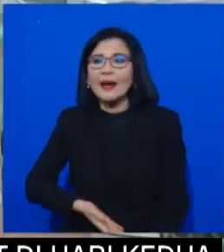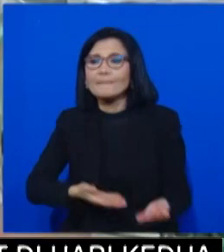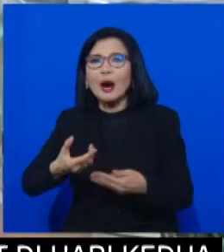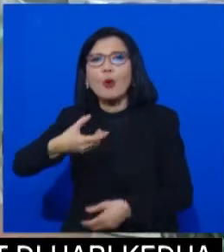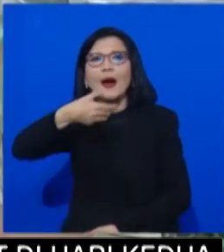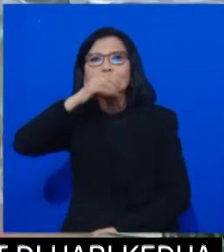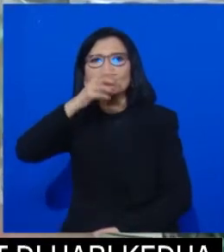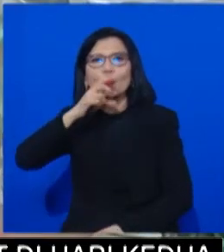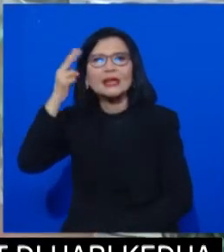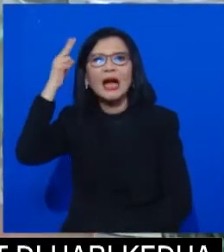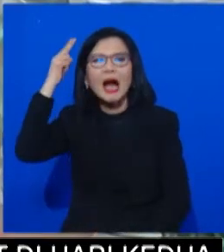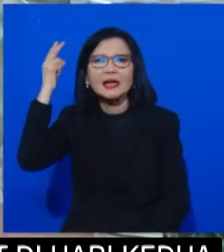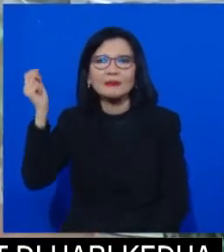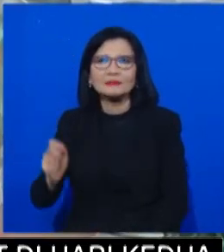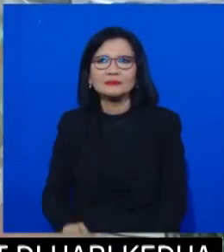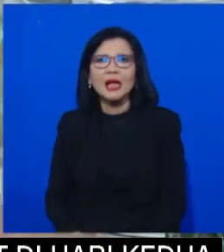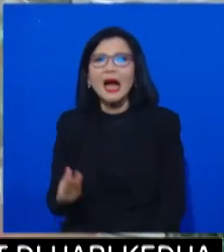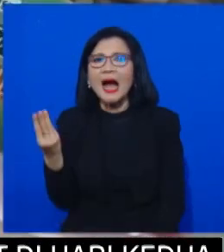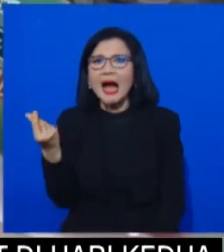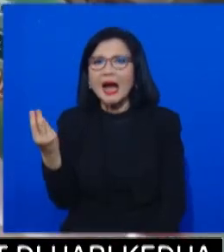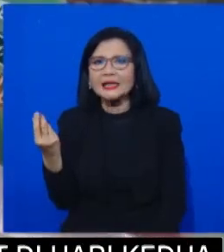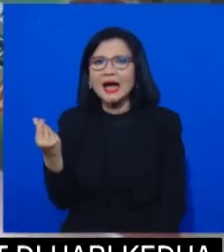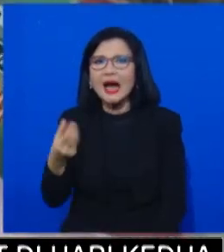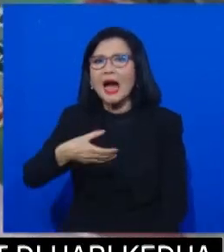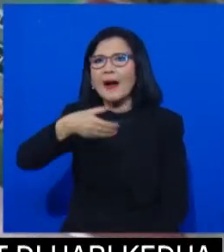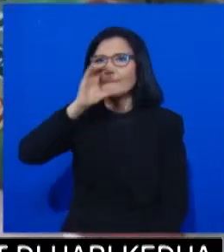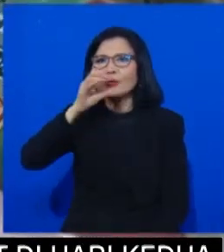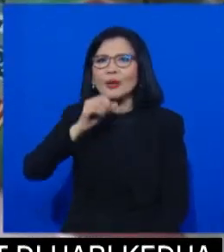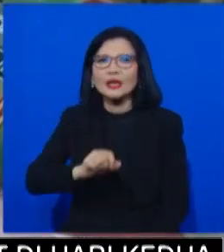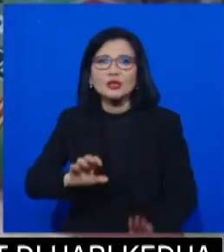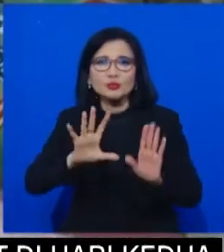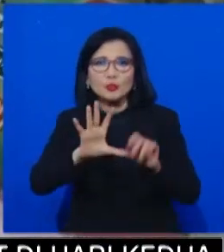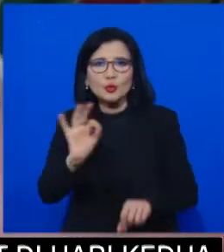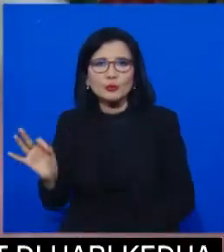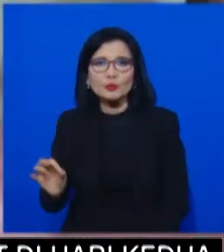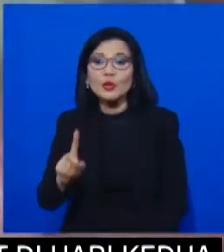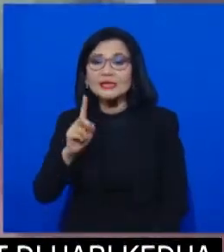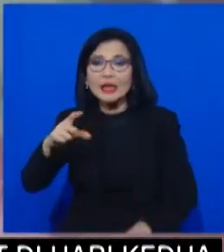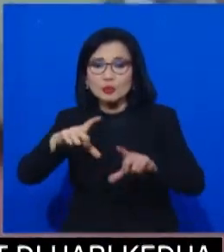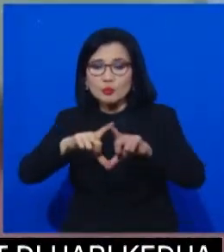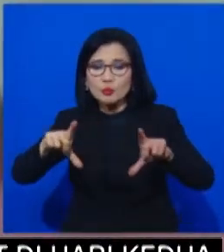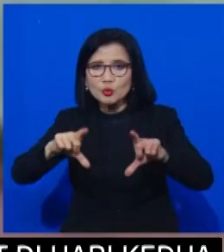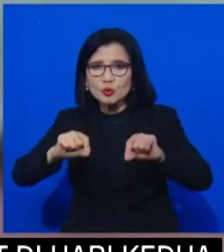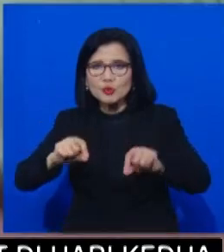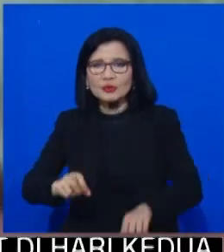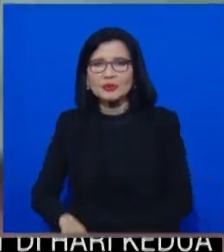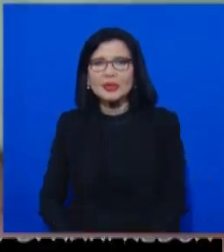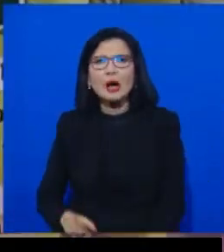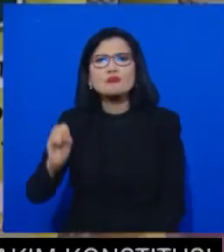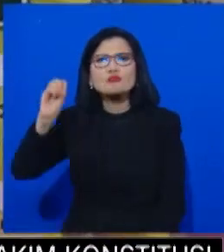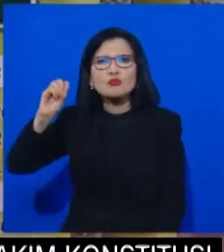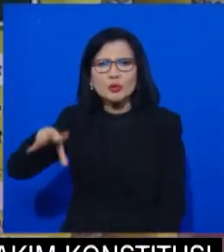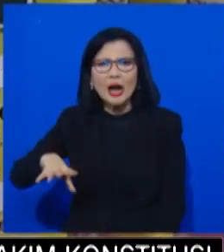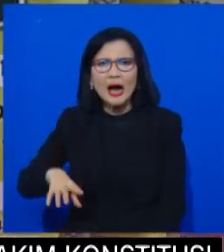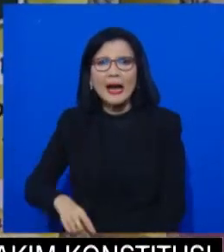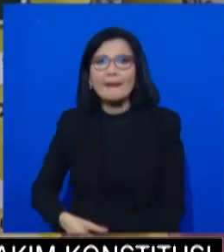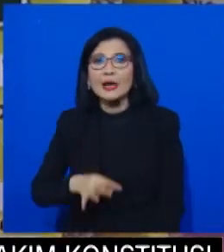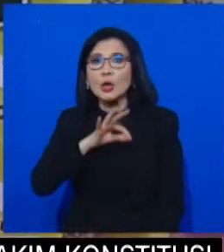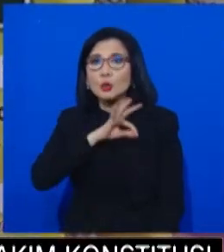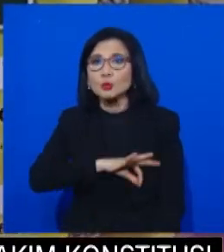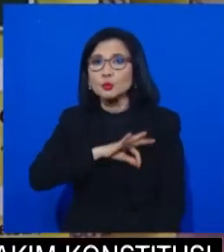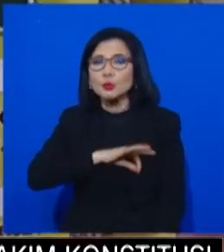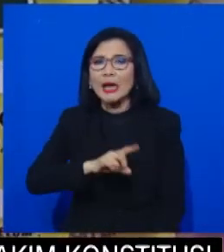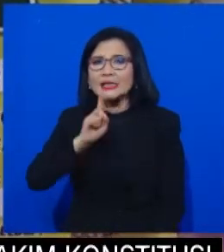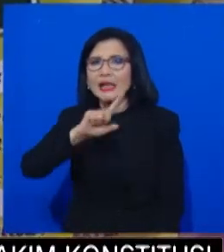gitu. Untuk harga, minuman bubuk ini dijual Rp10.000 per bungkusnya. Meskipun terbilang cukup murah, omset penjualannya dalam